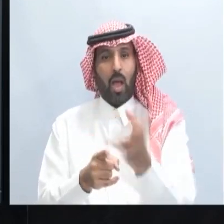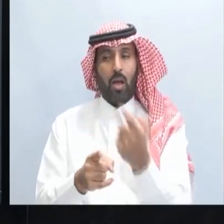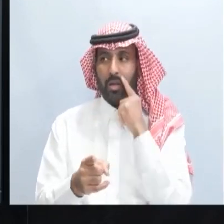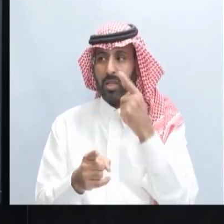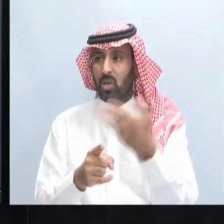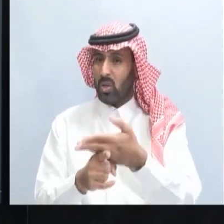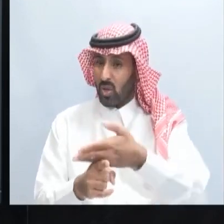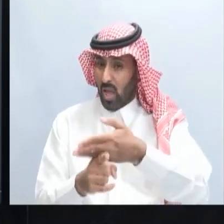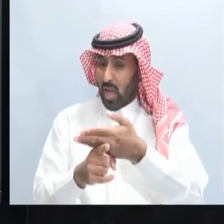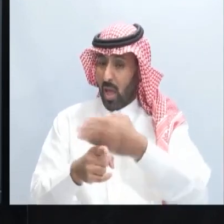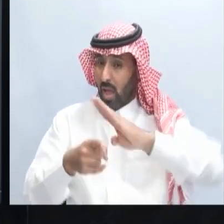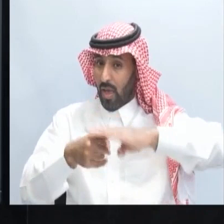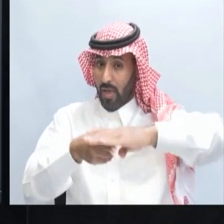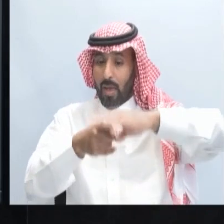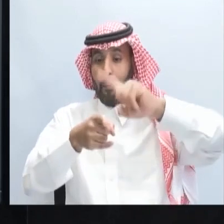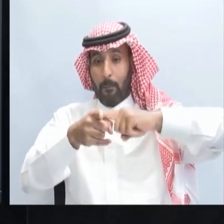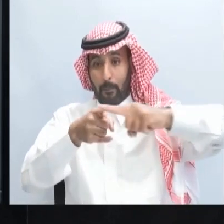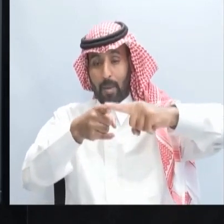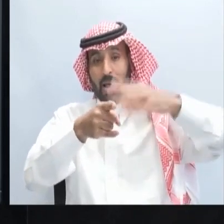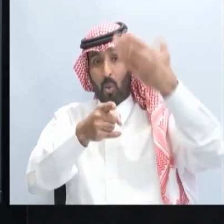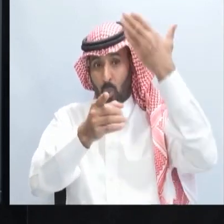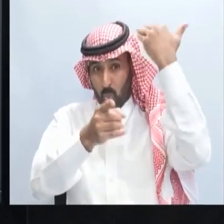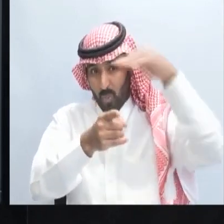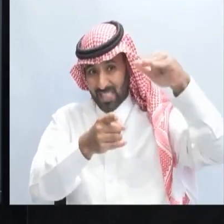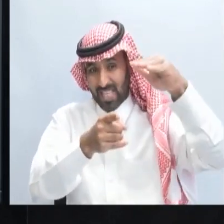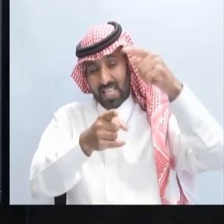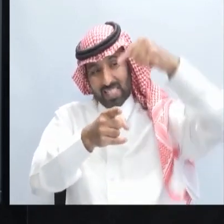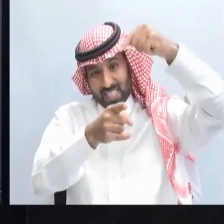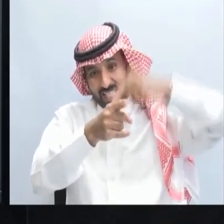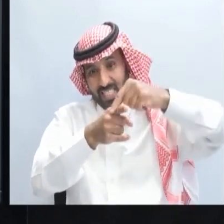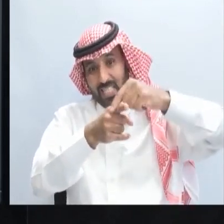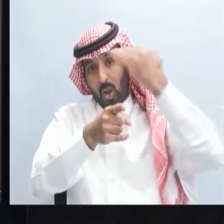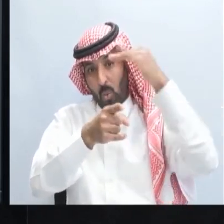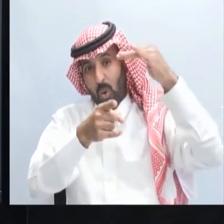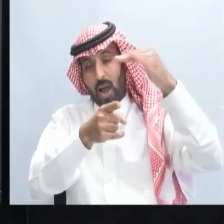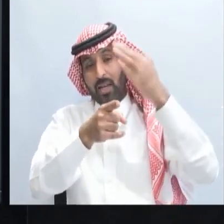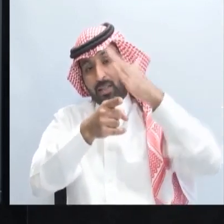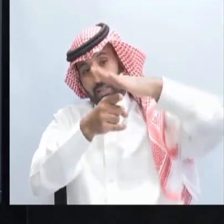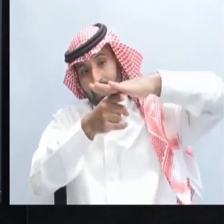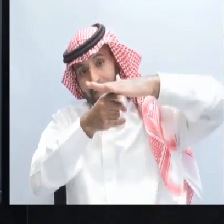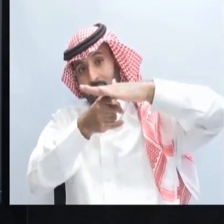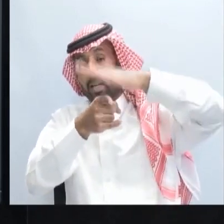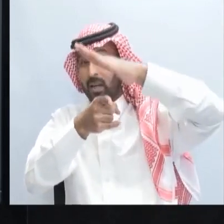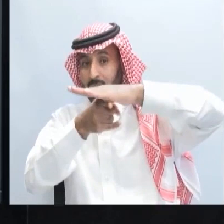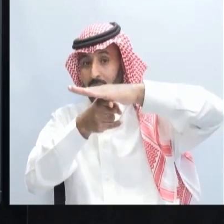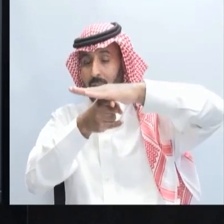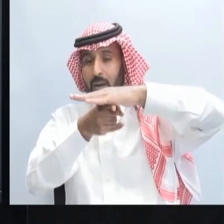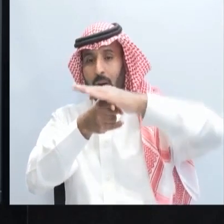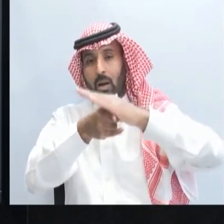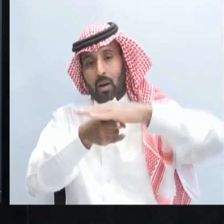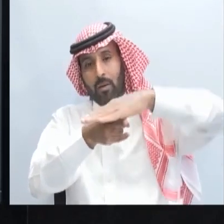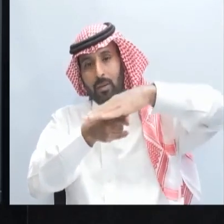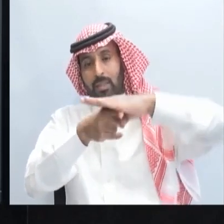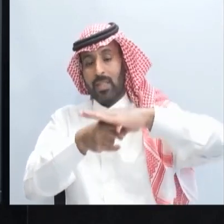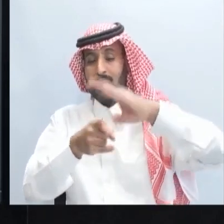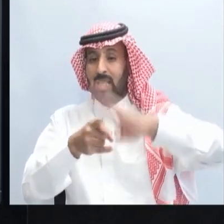تحاول ان تضعه في منطقه يكون في مركزها بحيث انه ماذا يقف ويتز ماذا على